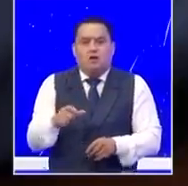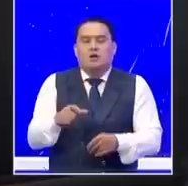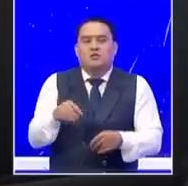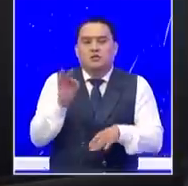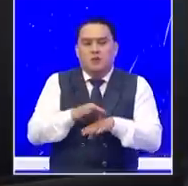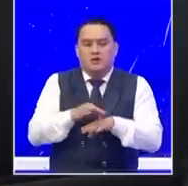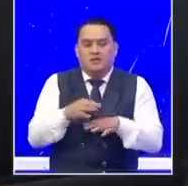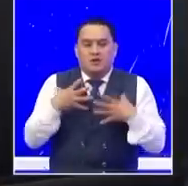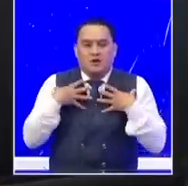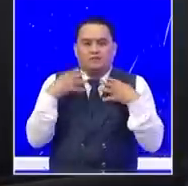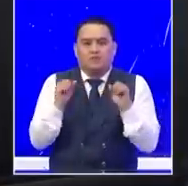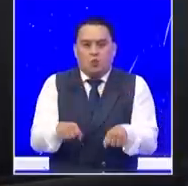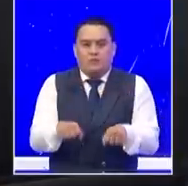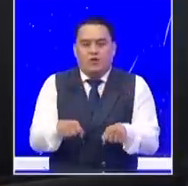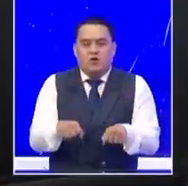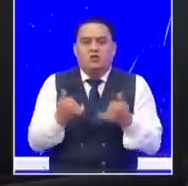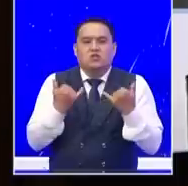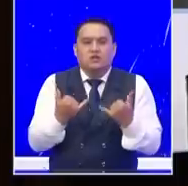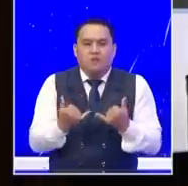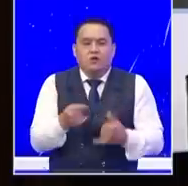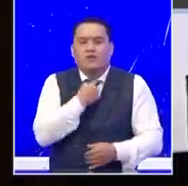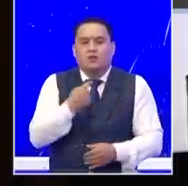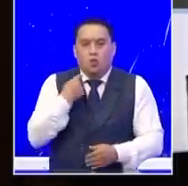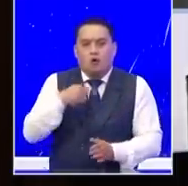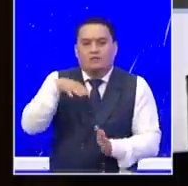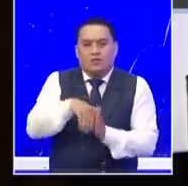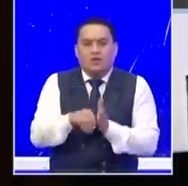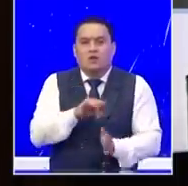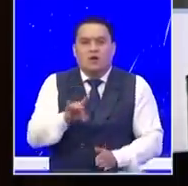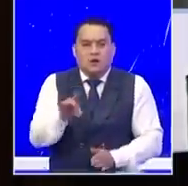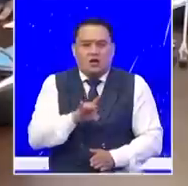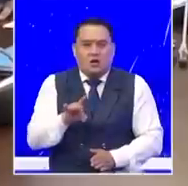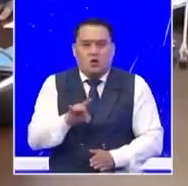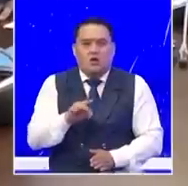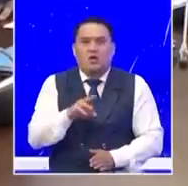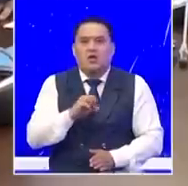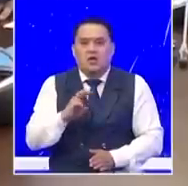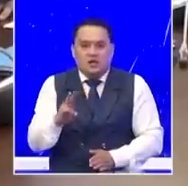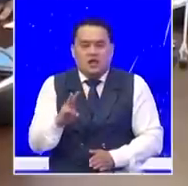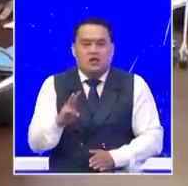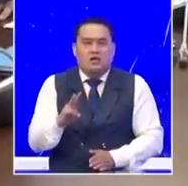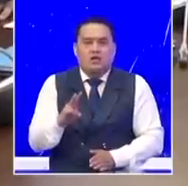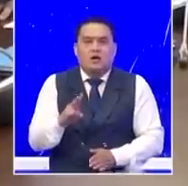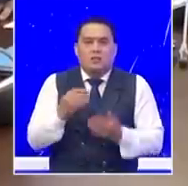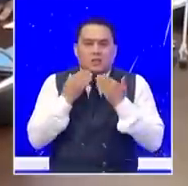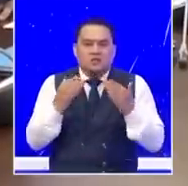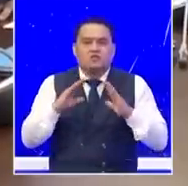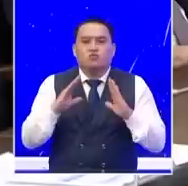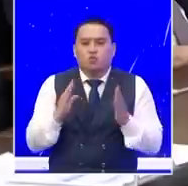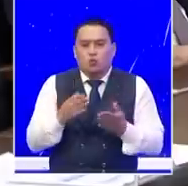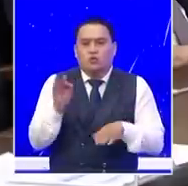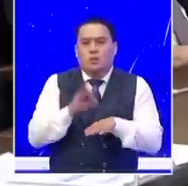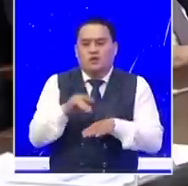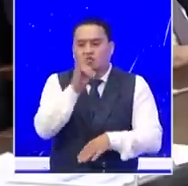недуга. Жесткие карантинные меры до сих пор действуют в Талдыкургане, в Талгарском районе и Кигенском. Кстати, в Кигенском последний случай